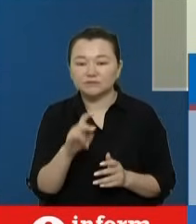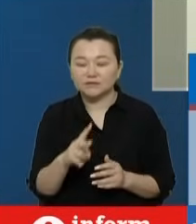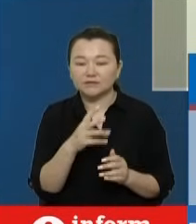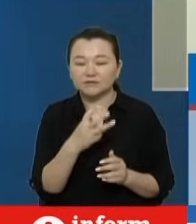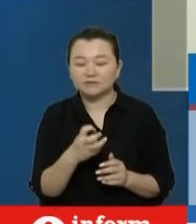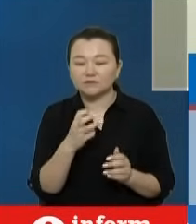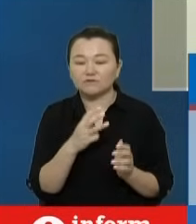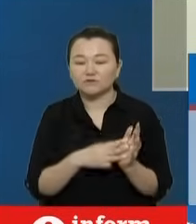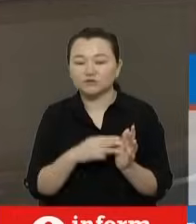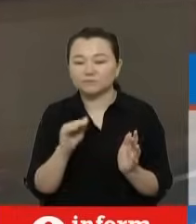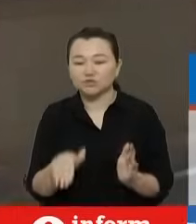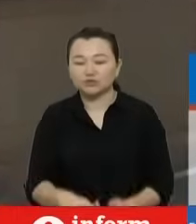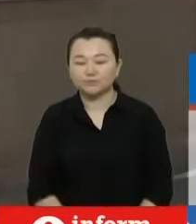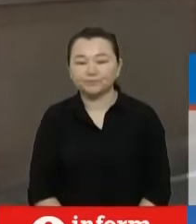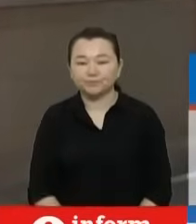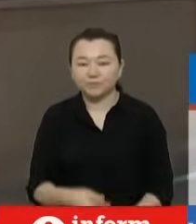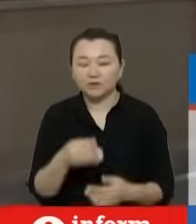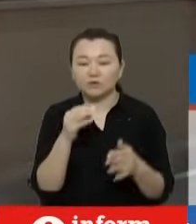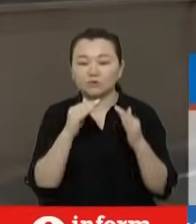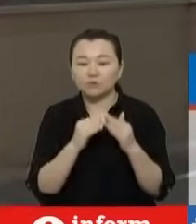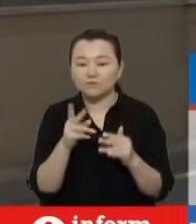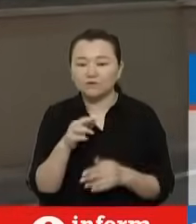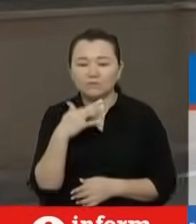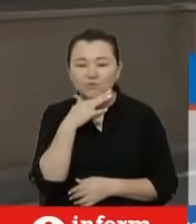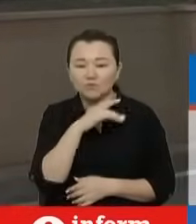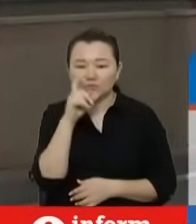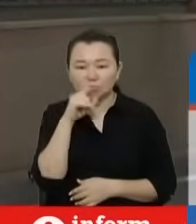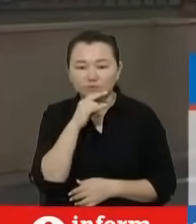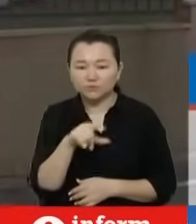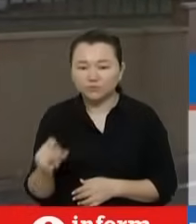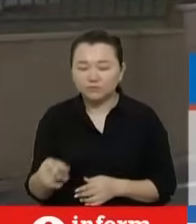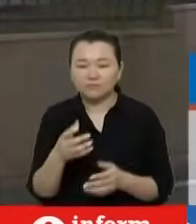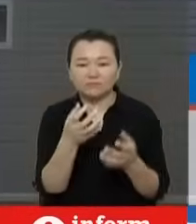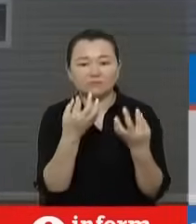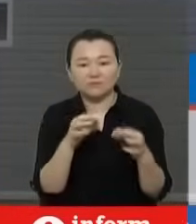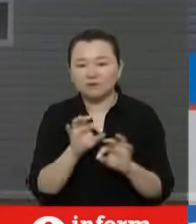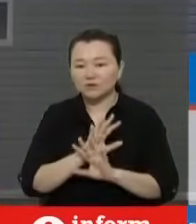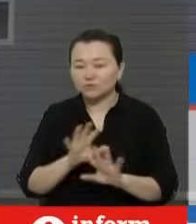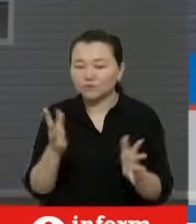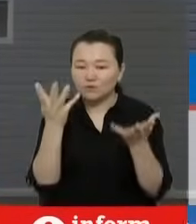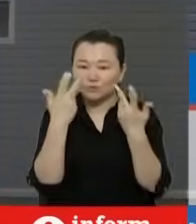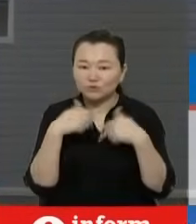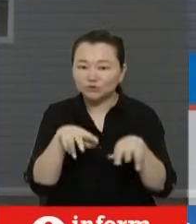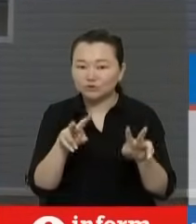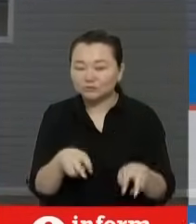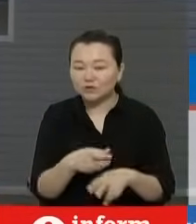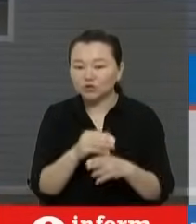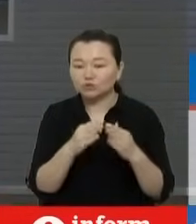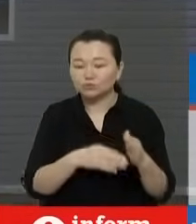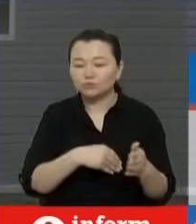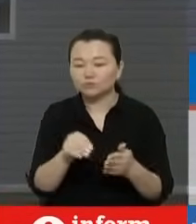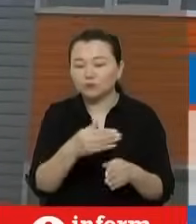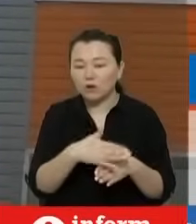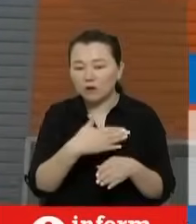308 187 тенге. Недвижимость для многих казахстанцев остается недоступной роскошью. Чаще всего жилье берут в ипотеку